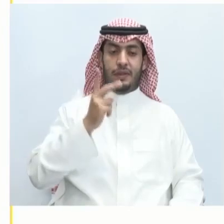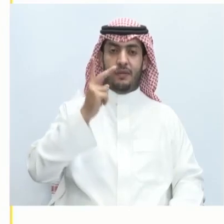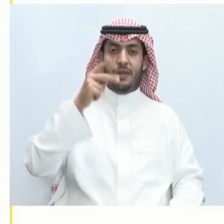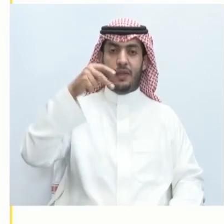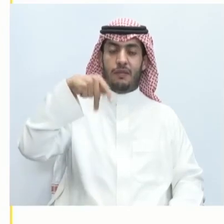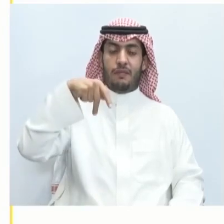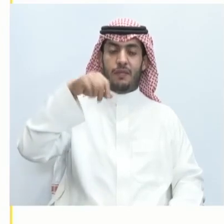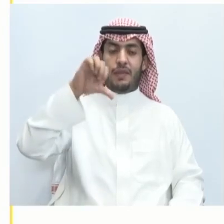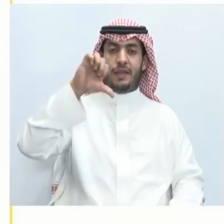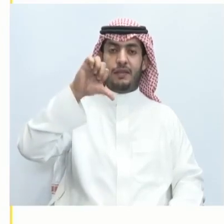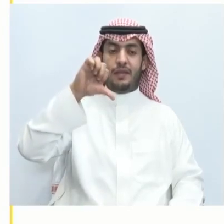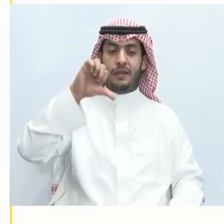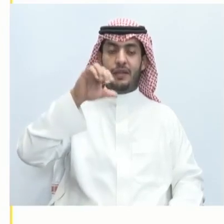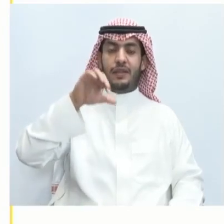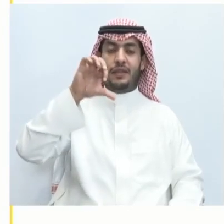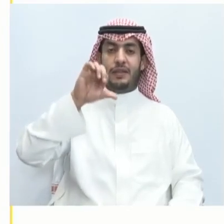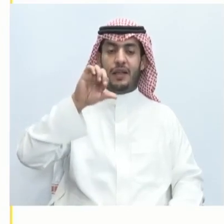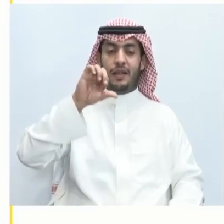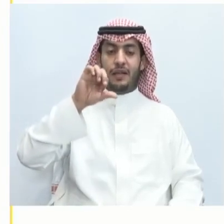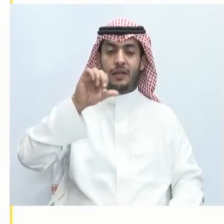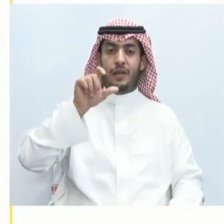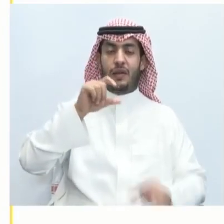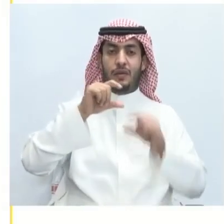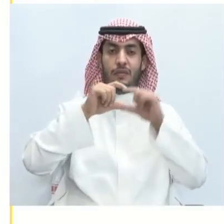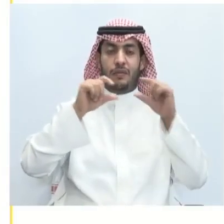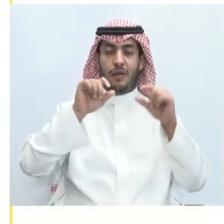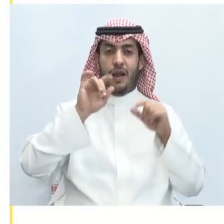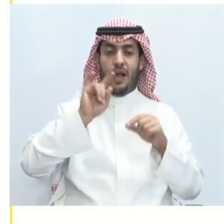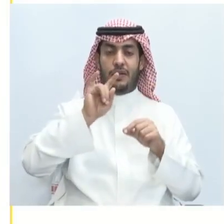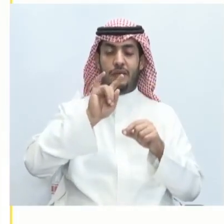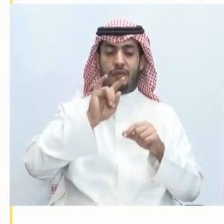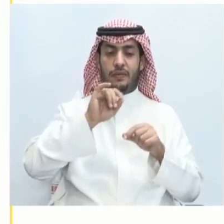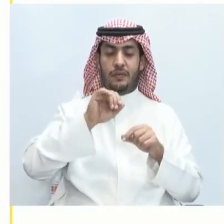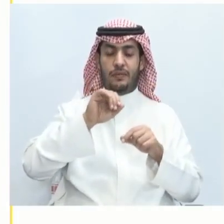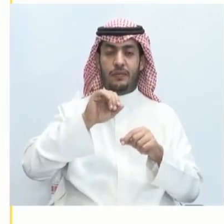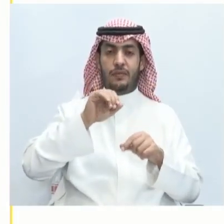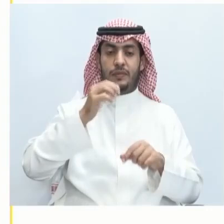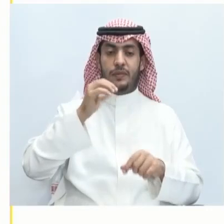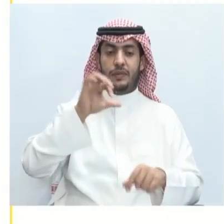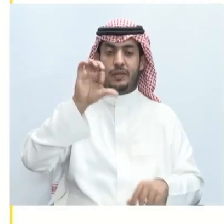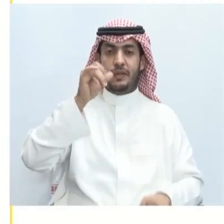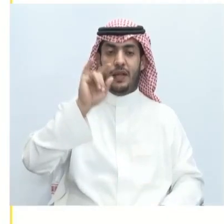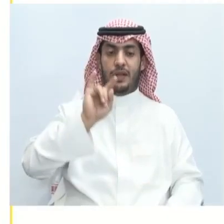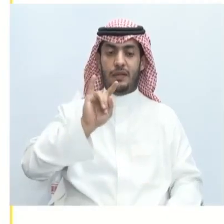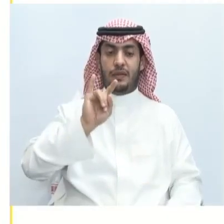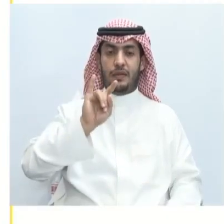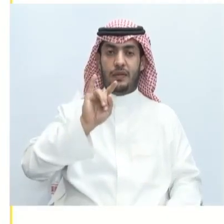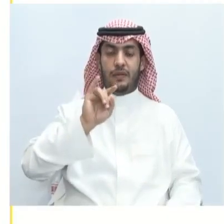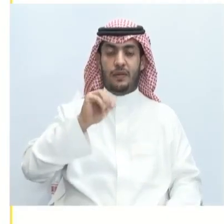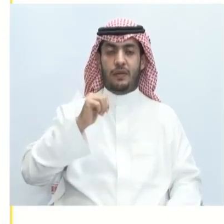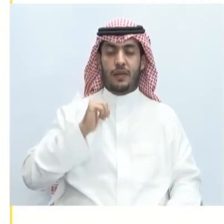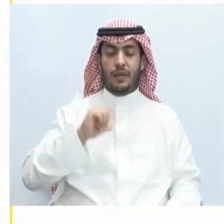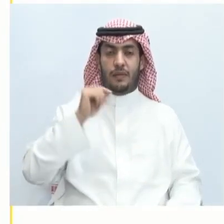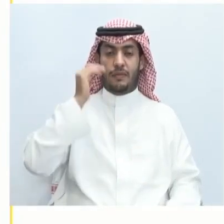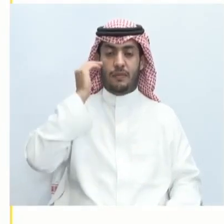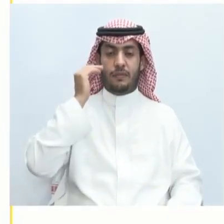سبع ثمان تسع لدينا تسع قطع من نماذج الاعشار وهي تمثل تسعه اعشار اذا ابنائي